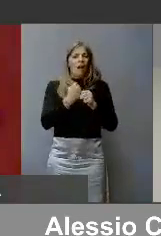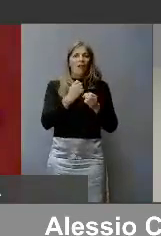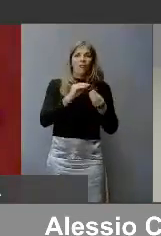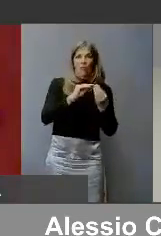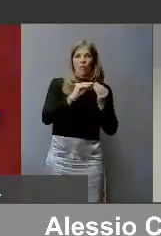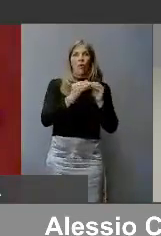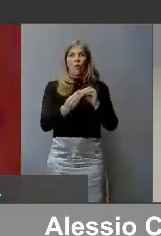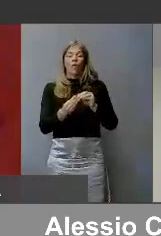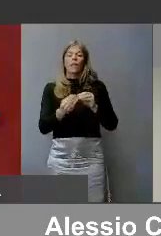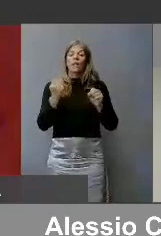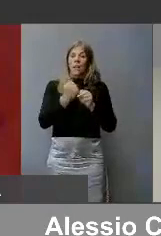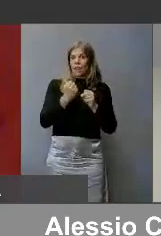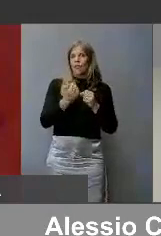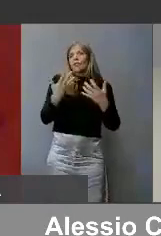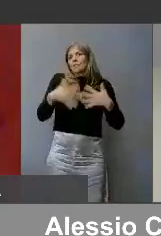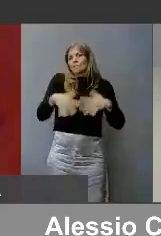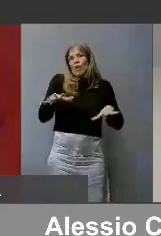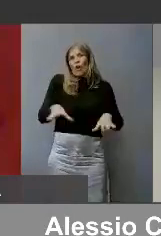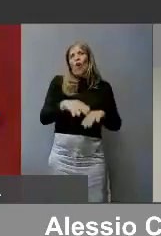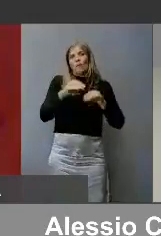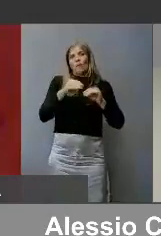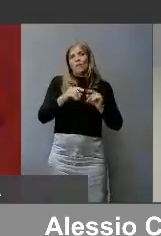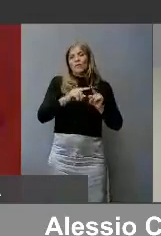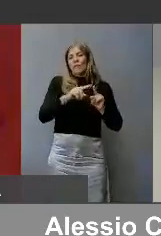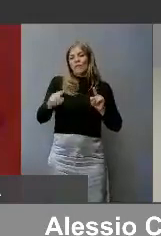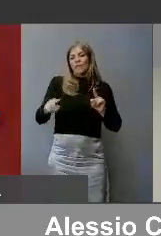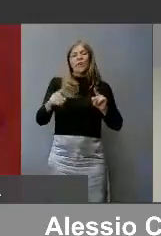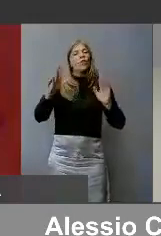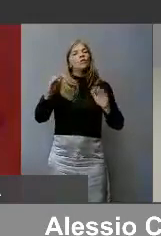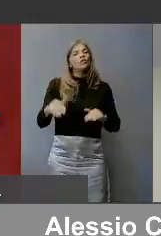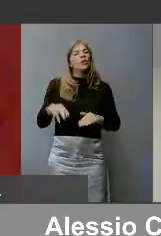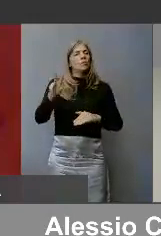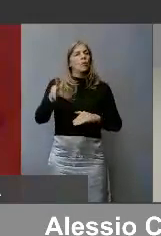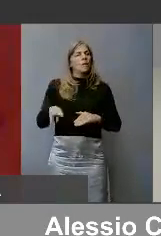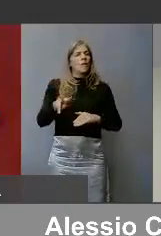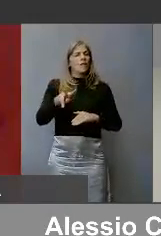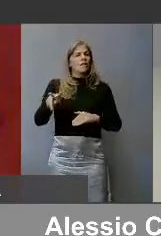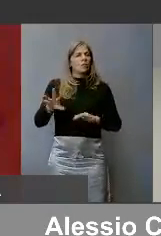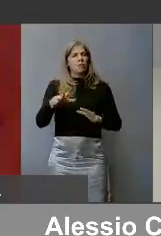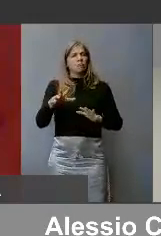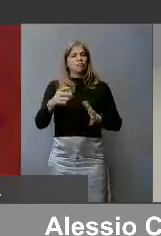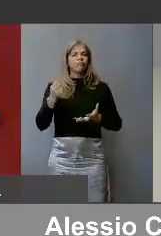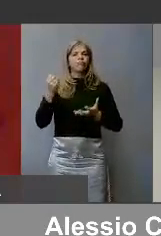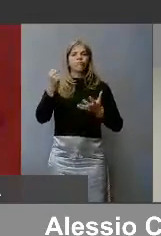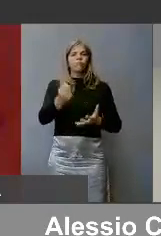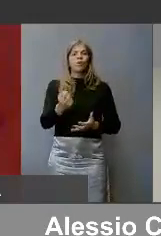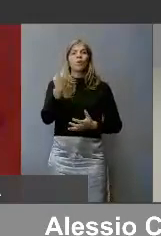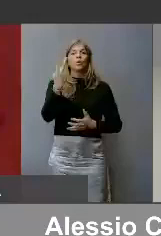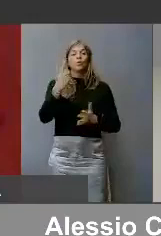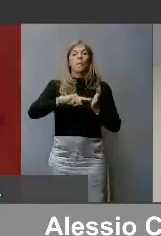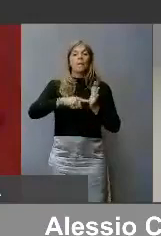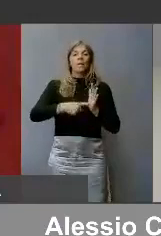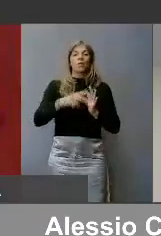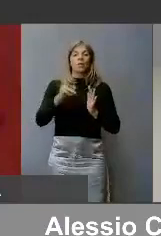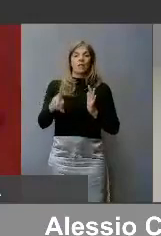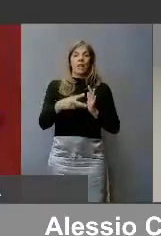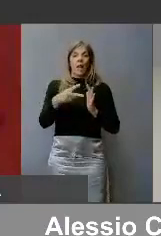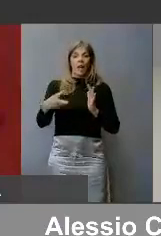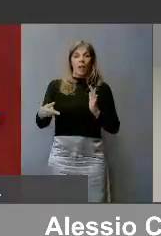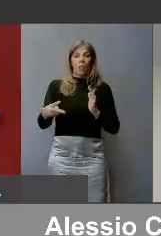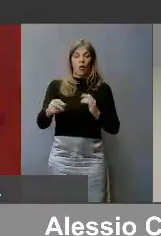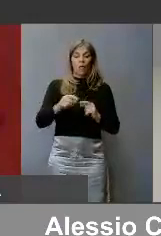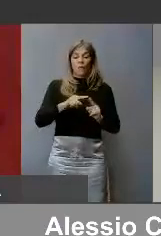2022 sarà posso modo un costo di 2 milioni di euro da dicembre sarà operativo il cantiere del primo